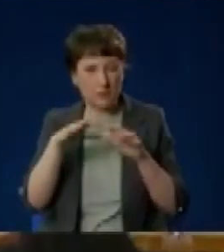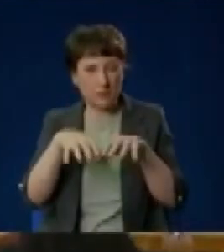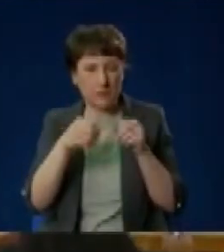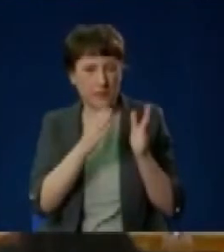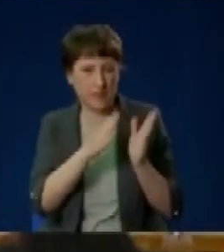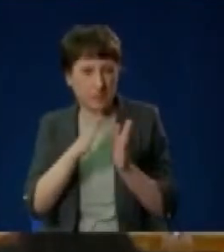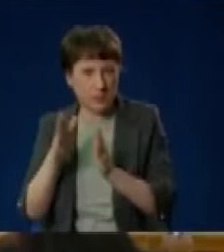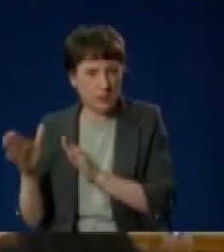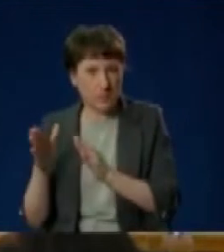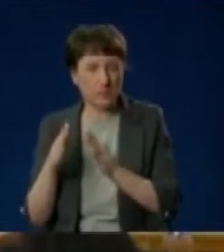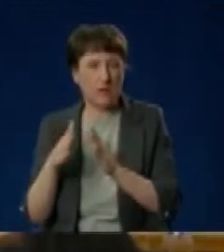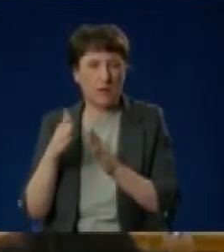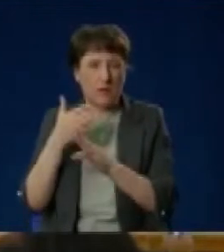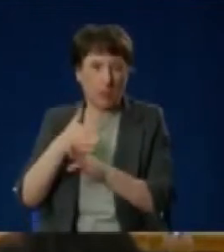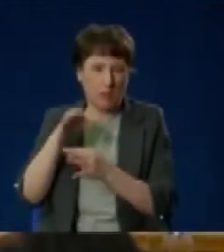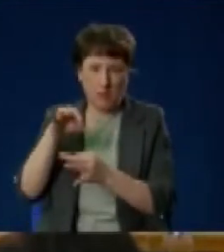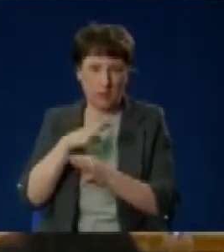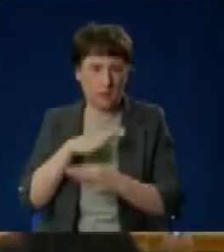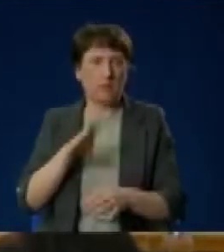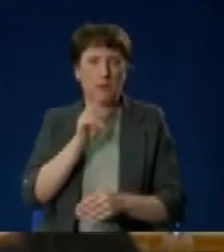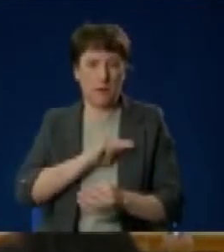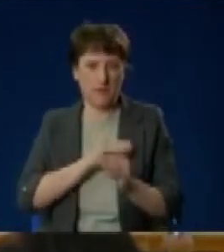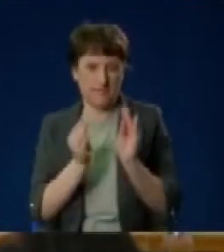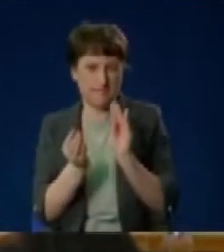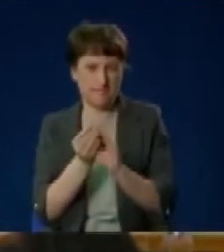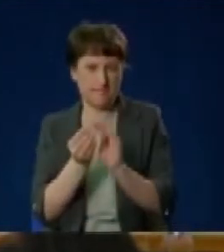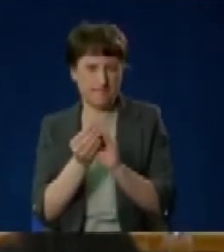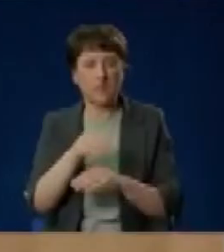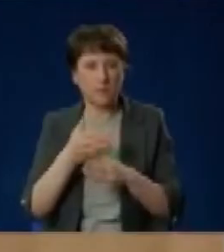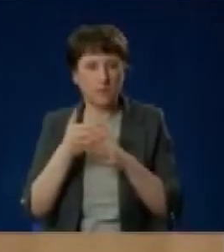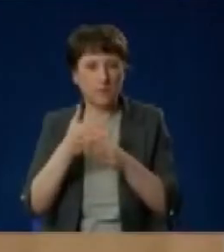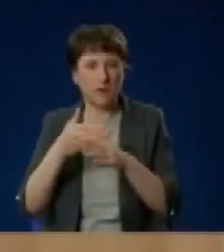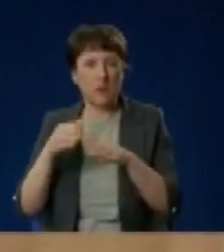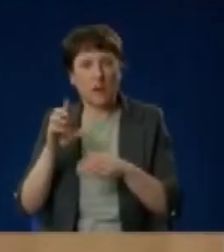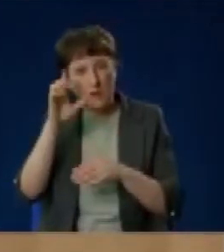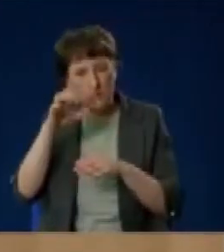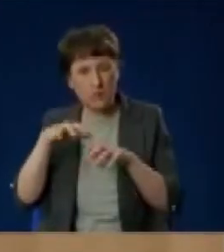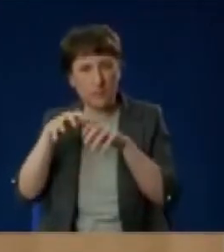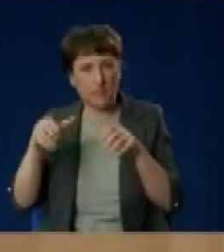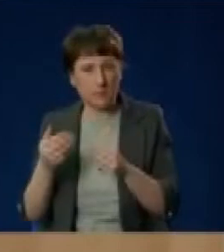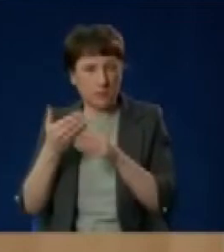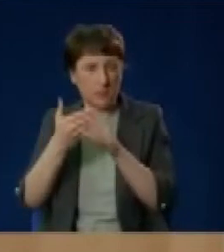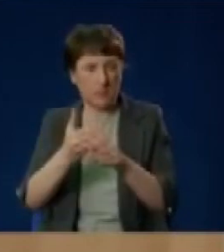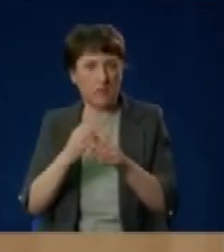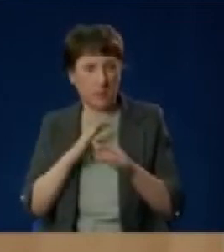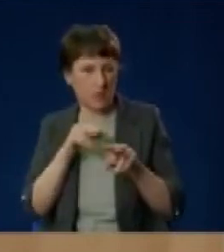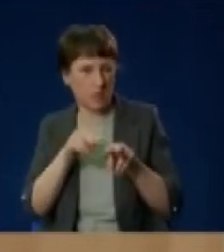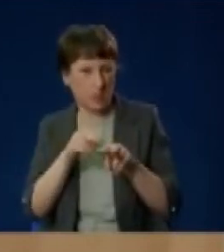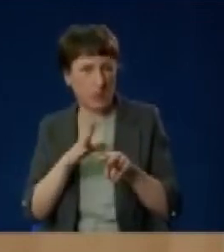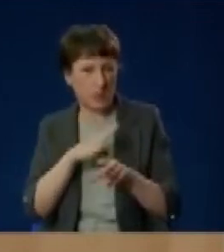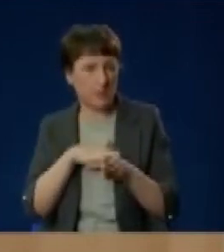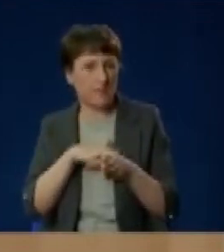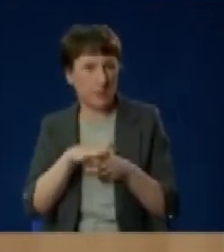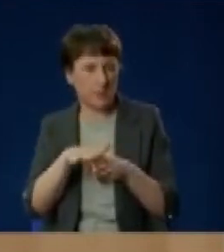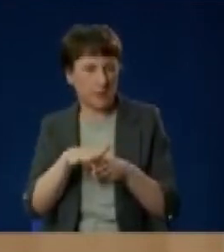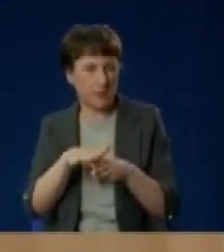реконструкции открылась поликлиника в Юлуторовске. Серьезные вложения сделаны также в транспортную инфраструктуру. Отремонтировано 300 километров муниципальных